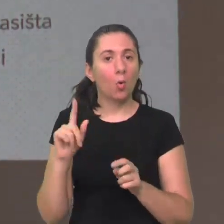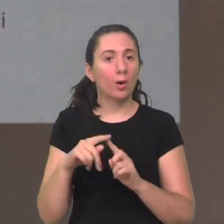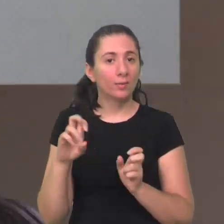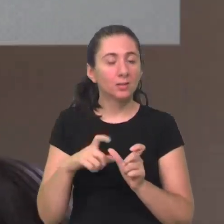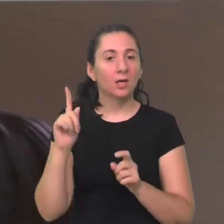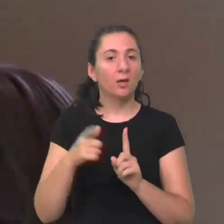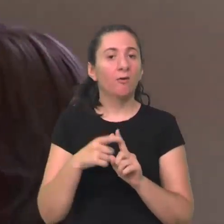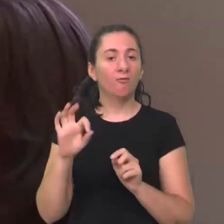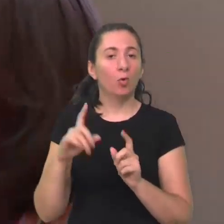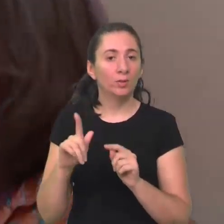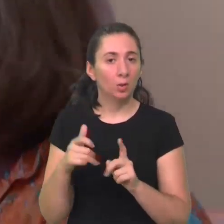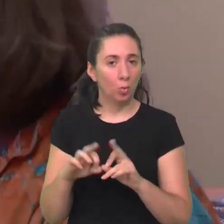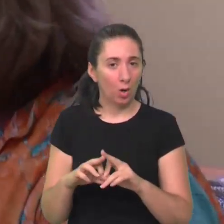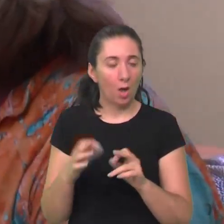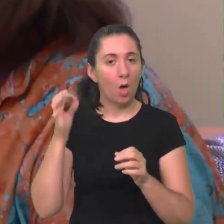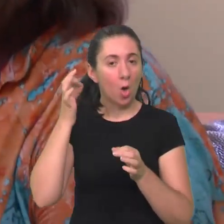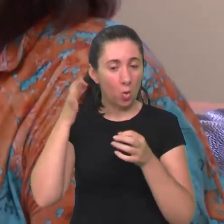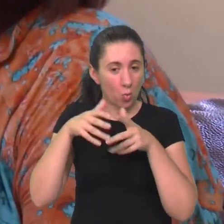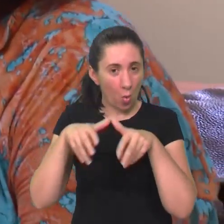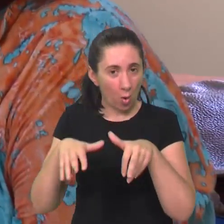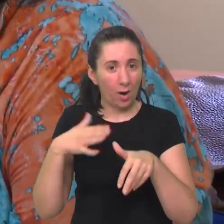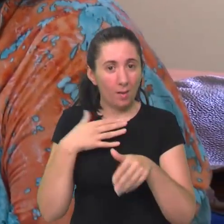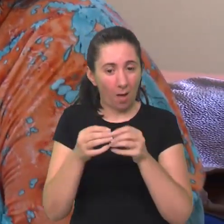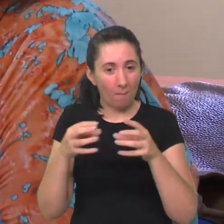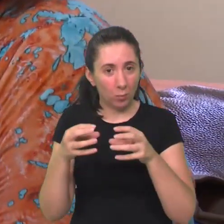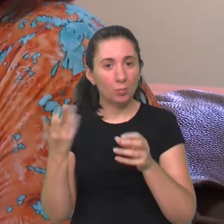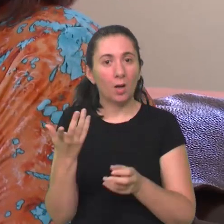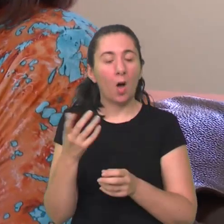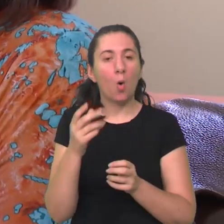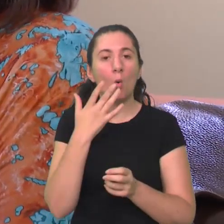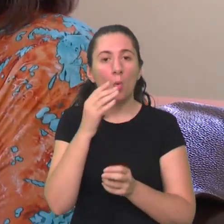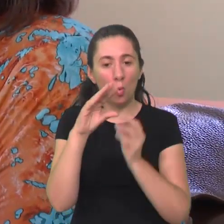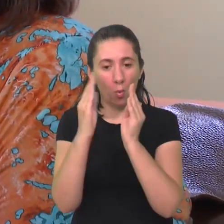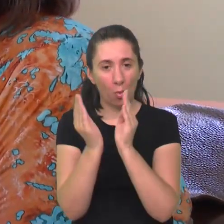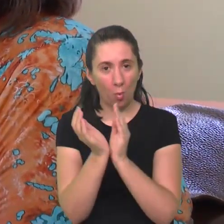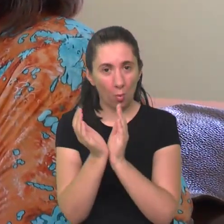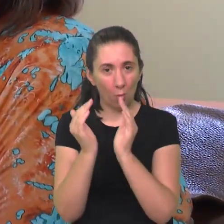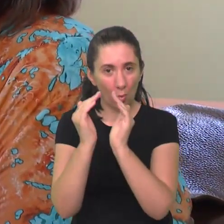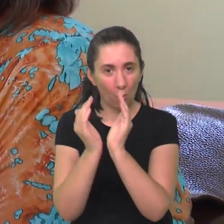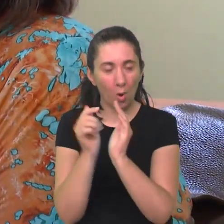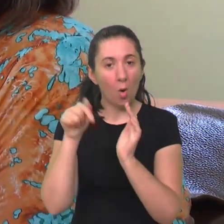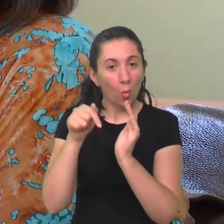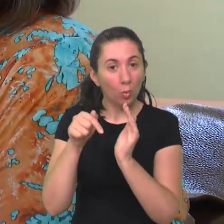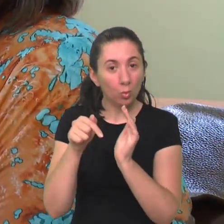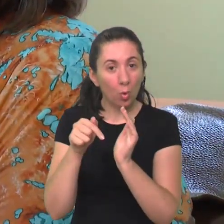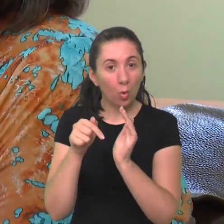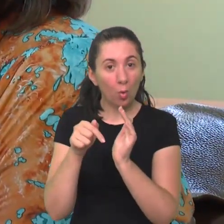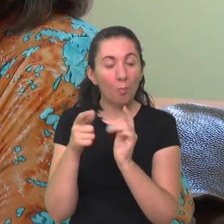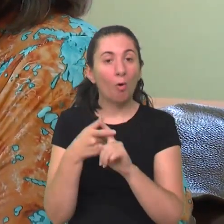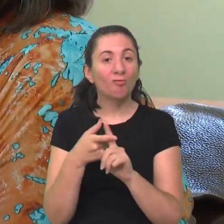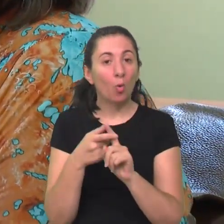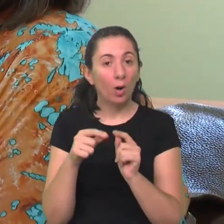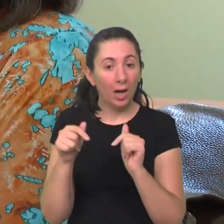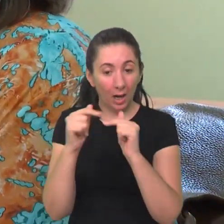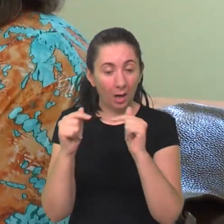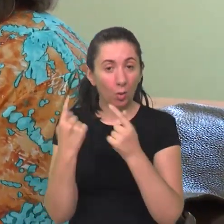kutikula. Korijen ima proširenu glavicu poput lukovicu, a upravo se u tom dlačnom